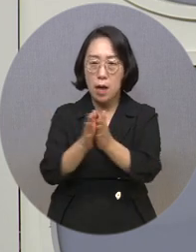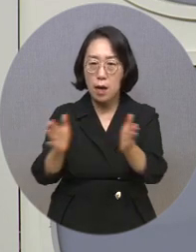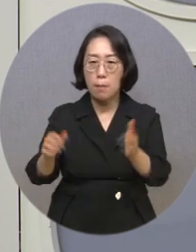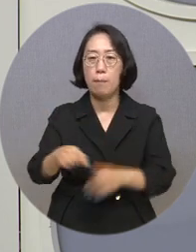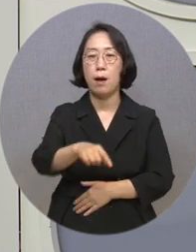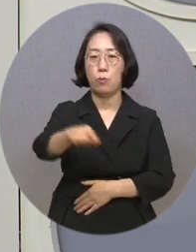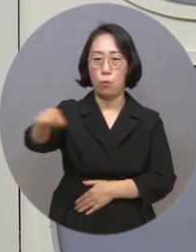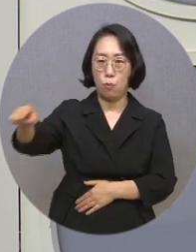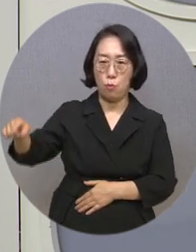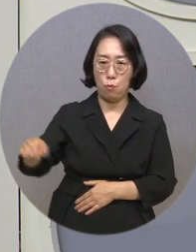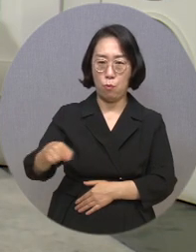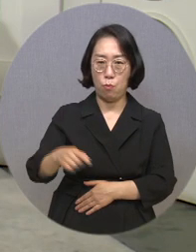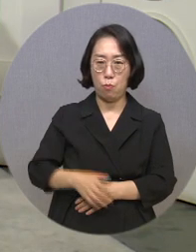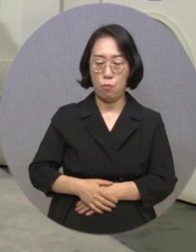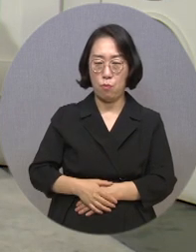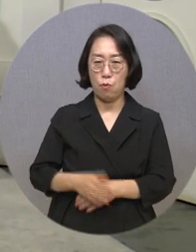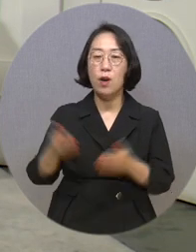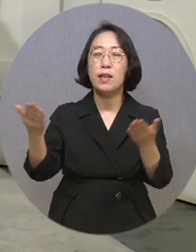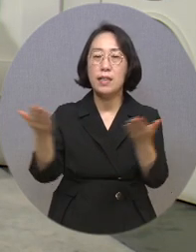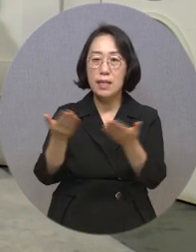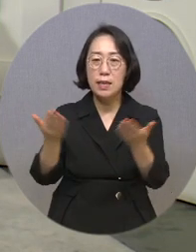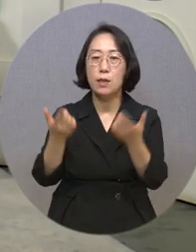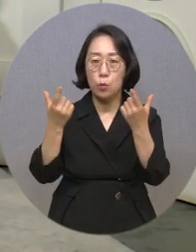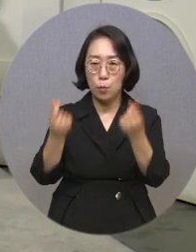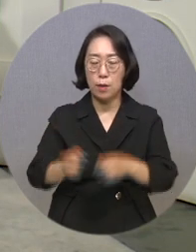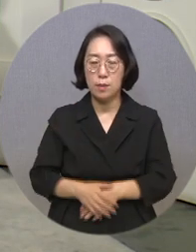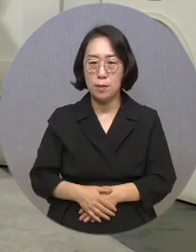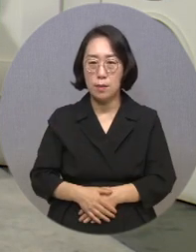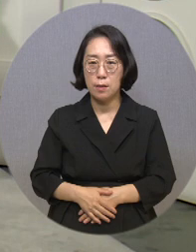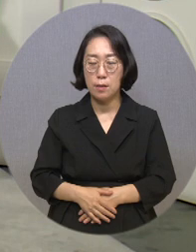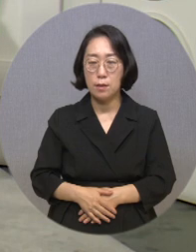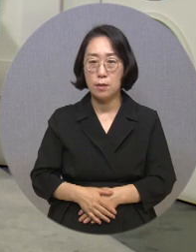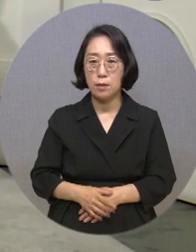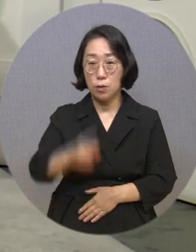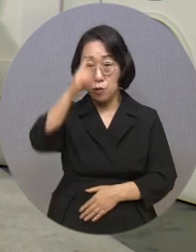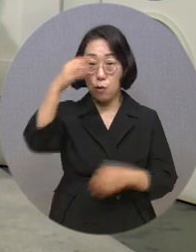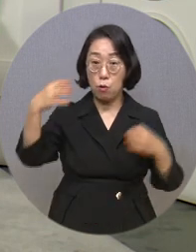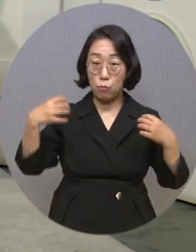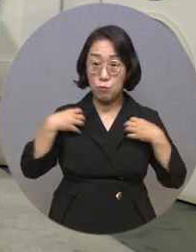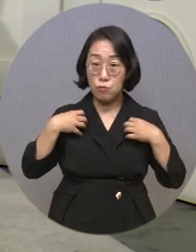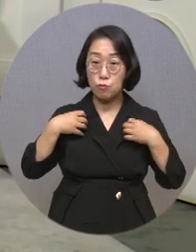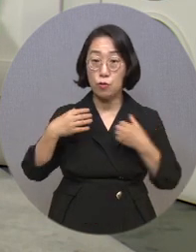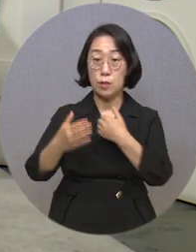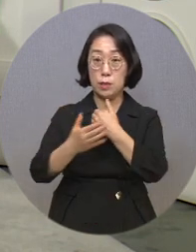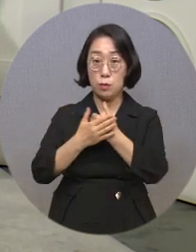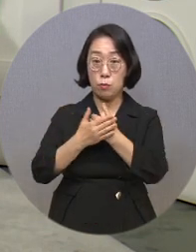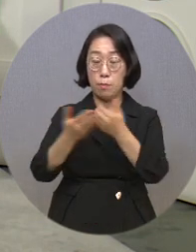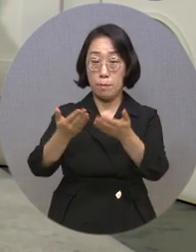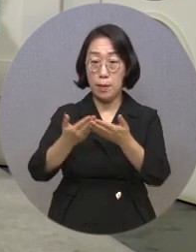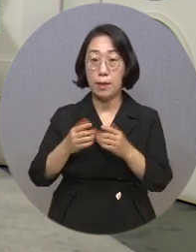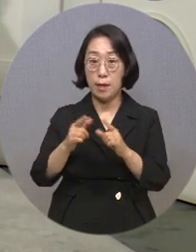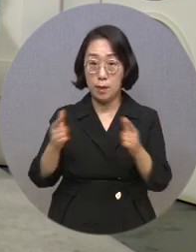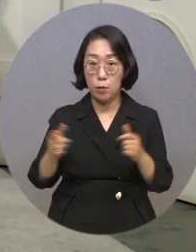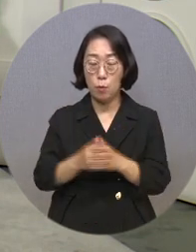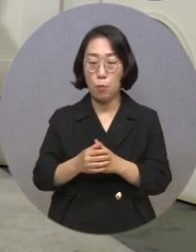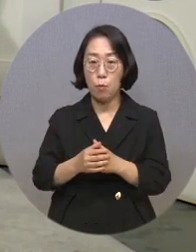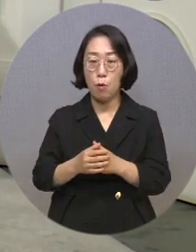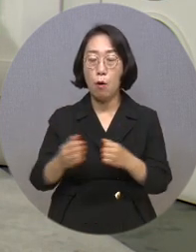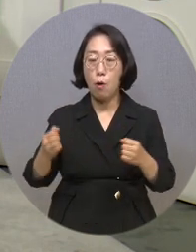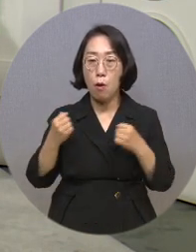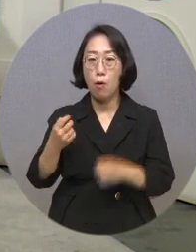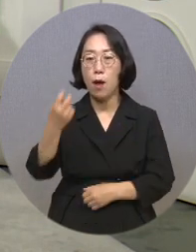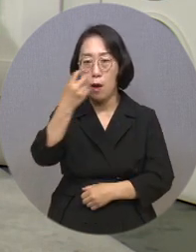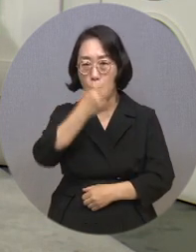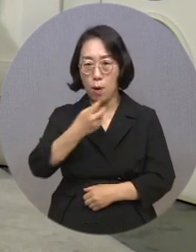그러다 보니까 그야말로 사업적인 네, 마인드로. 그래서 지금은 정부의 지원을 받는 게 아니라 저희들이 건강관리공단에서 지원을